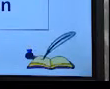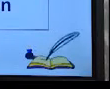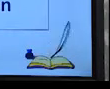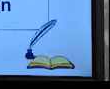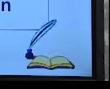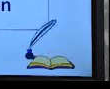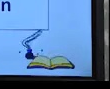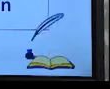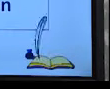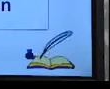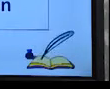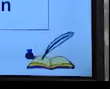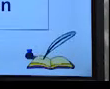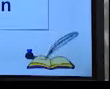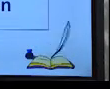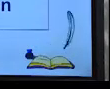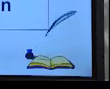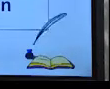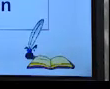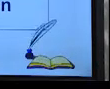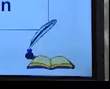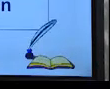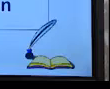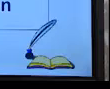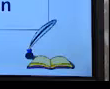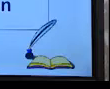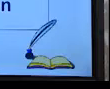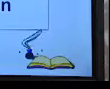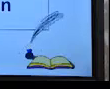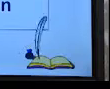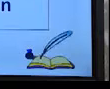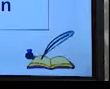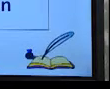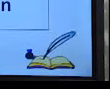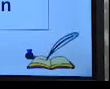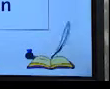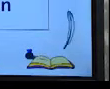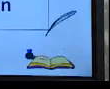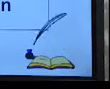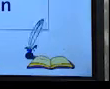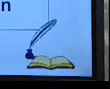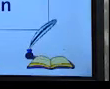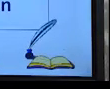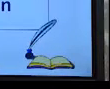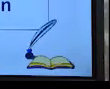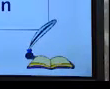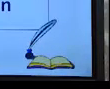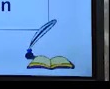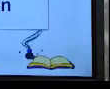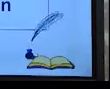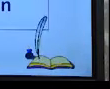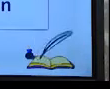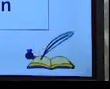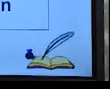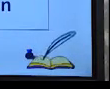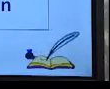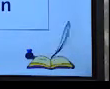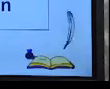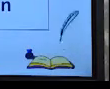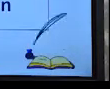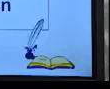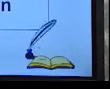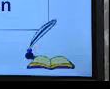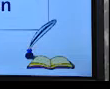Demak, können modal fe'lining tuslanishini yana bir bor qaytarib olamiz. Ich kann, du